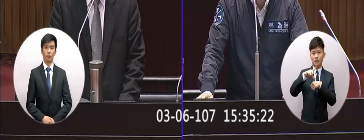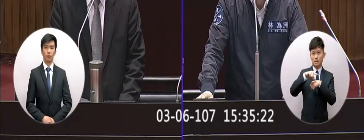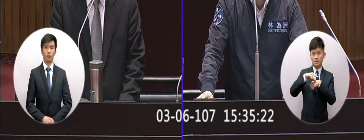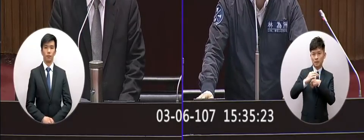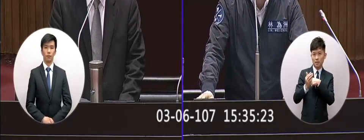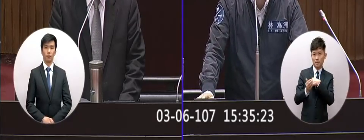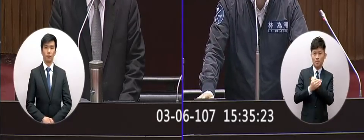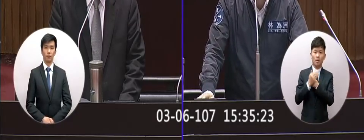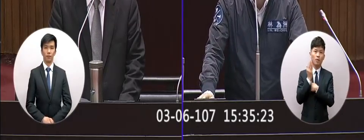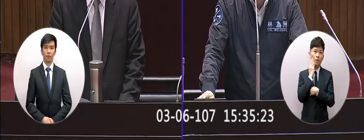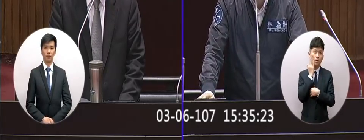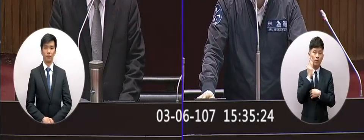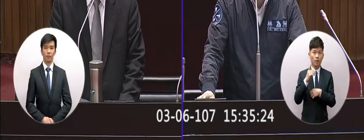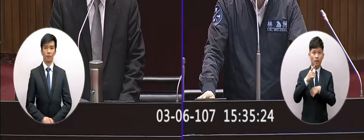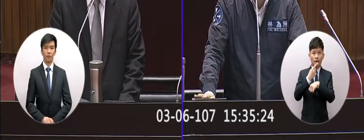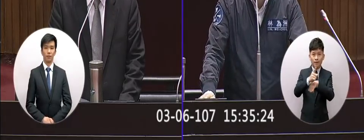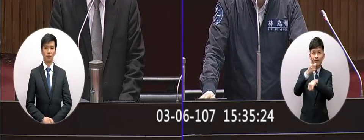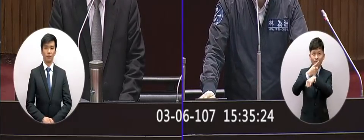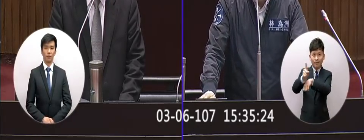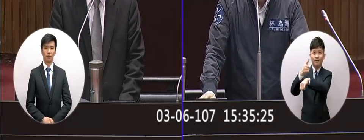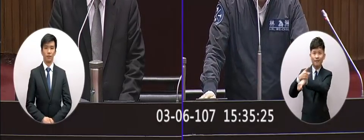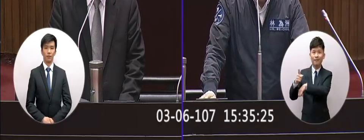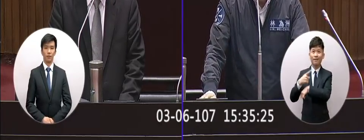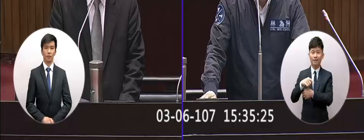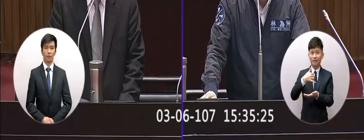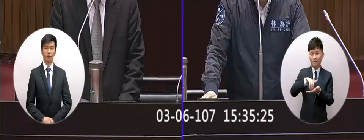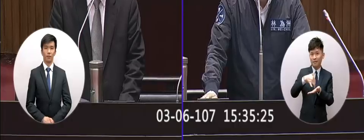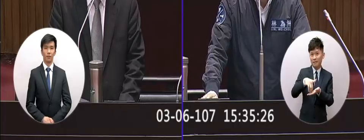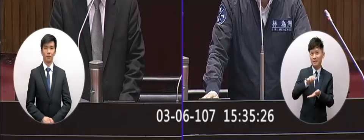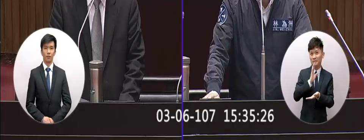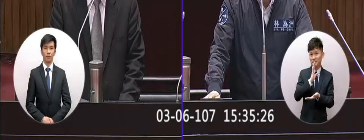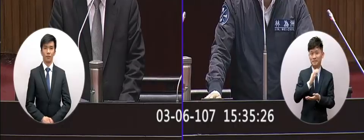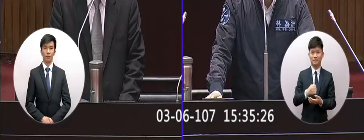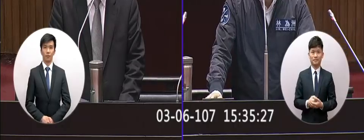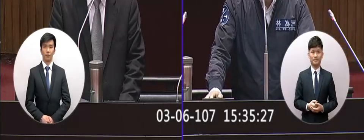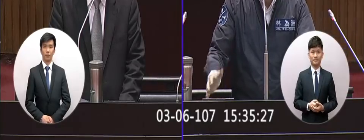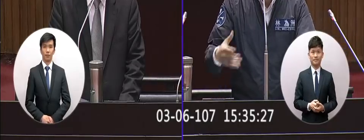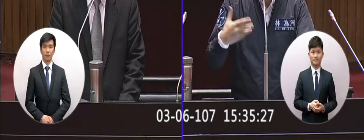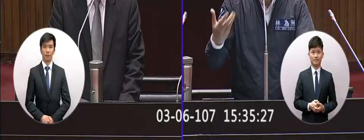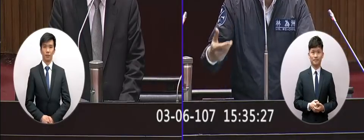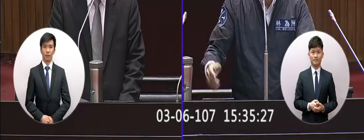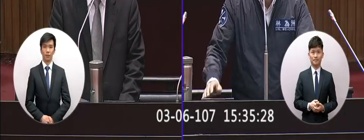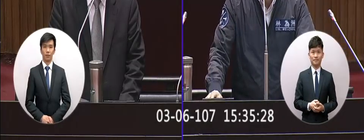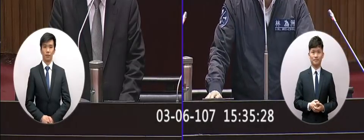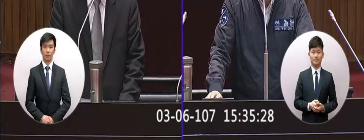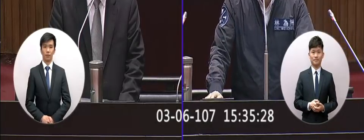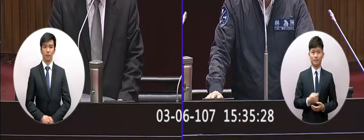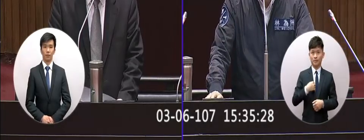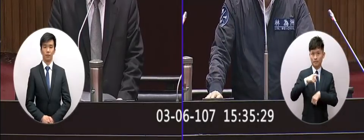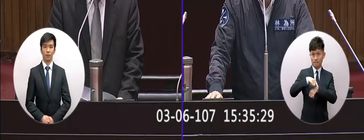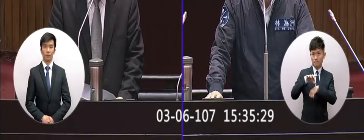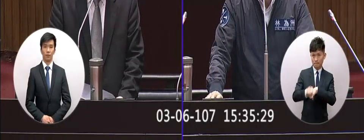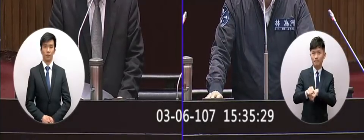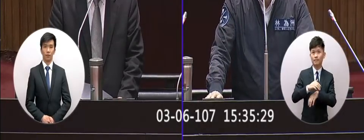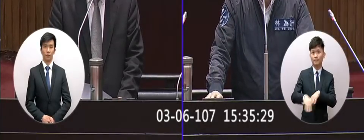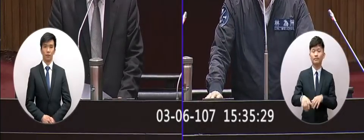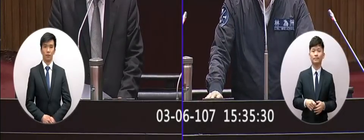的，以分钟计算，我会这个把握这个时